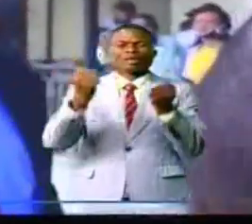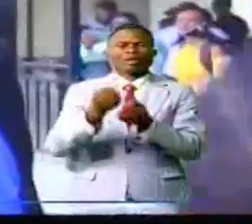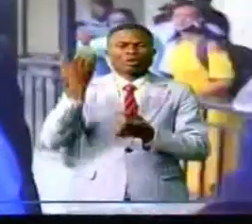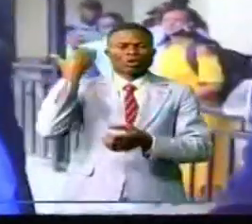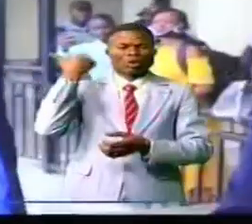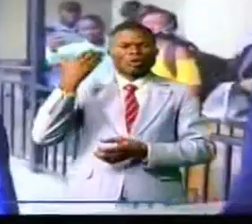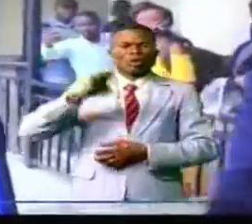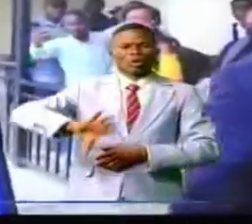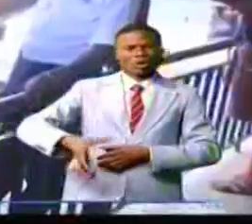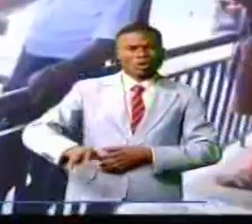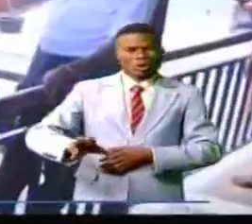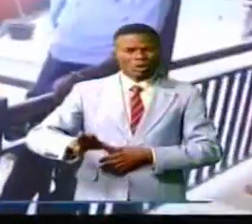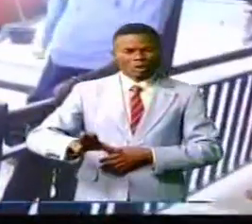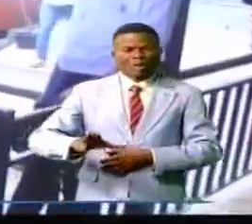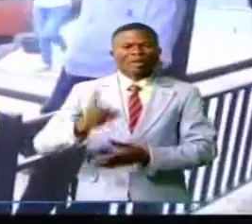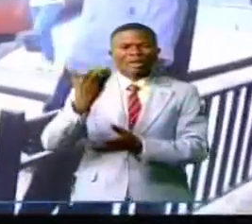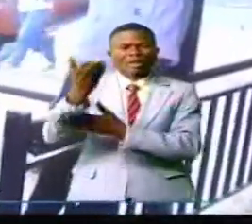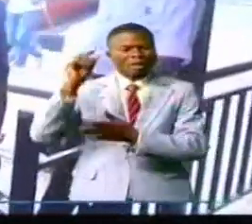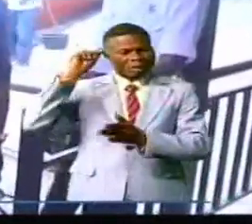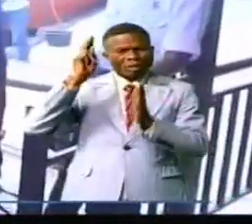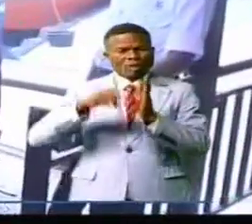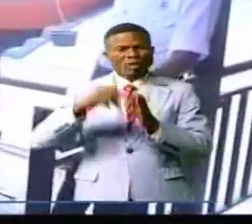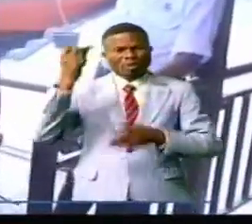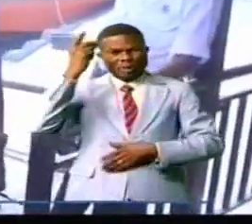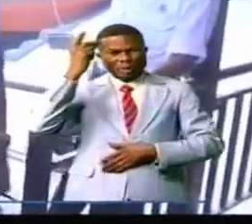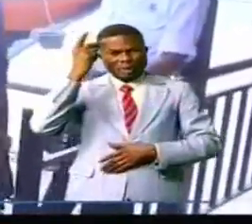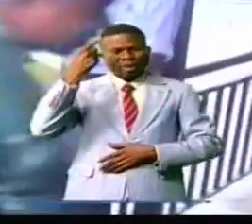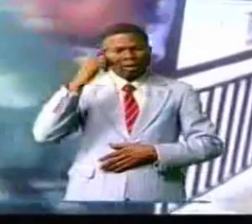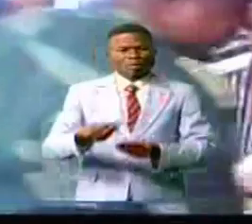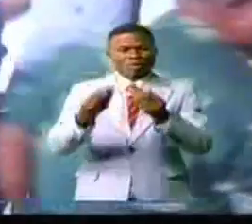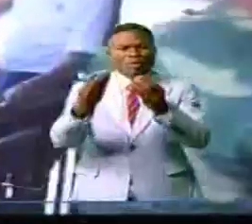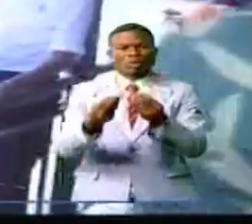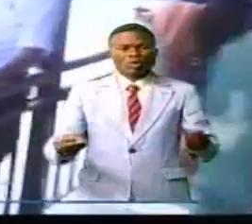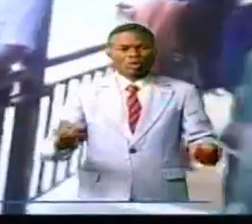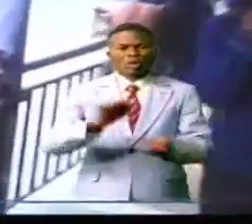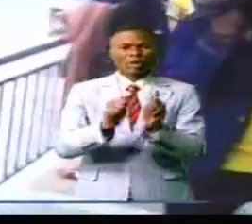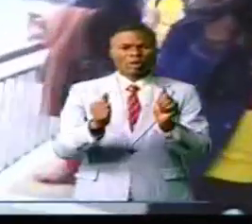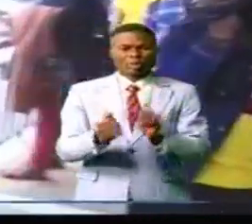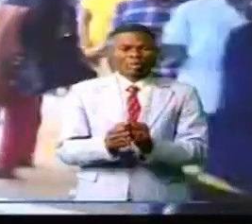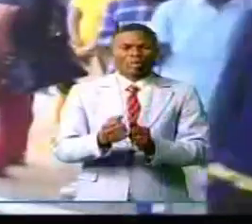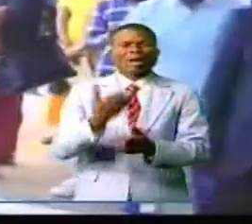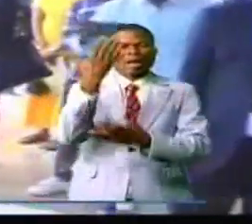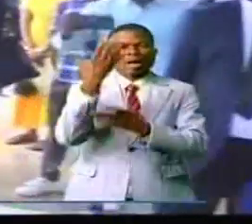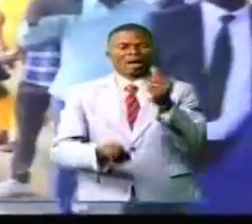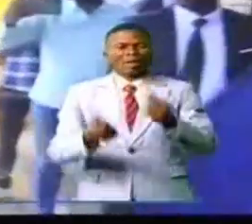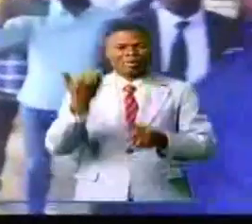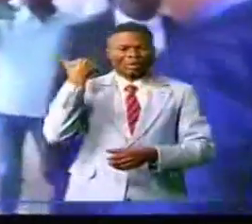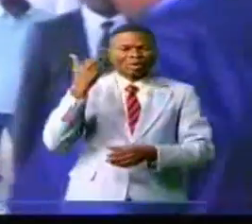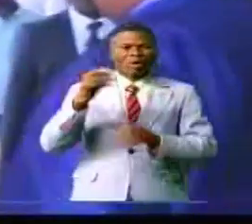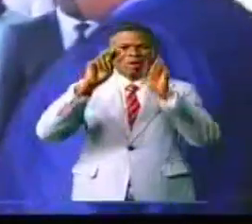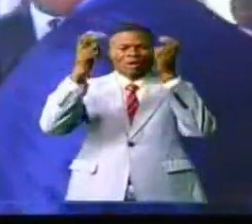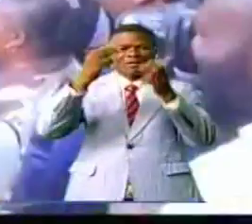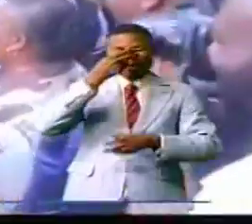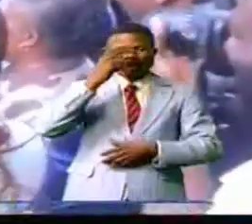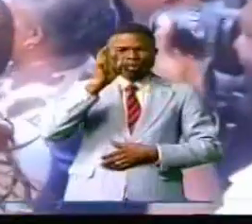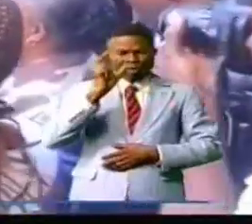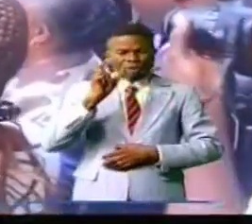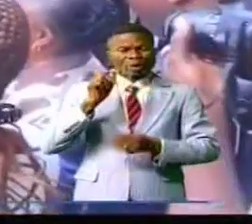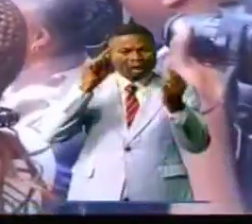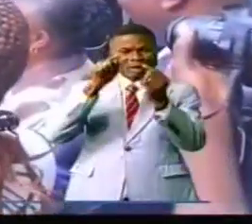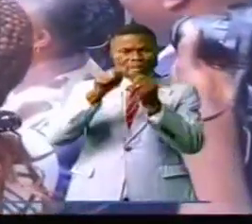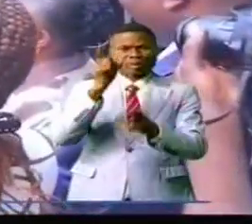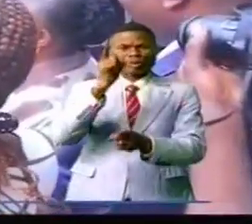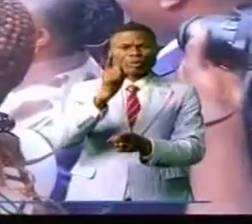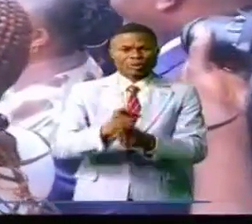un plaidoyer au gouvernement central en vue d'apporter une solution au problème de manque d'eau dans la ville de Bukavu. Tel est